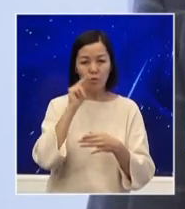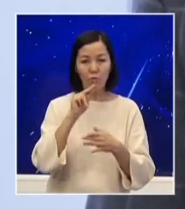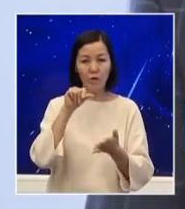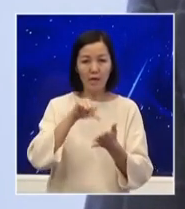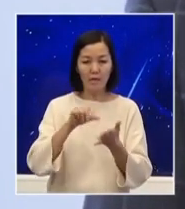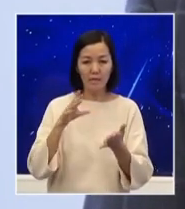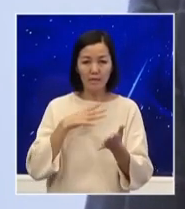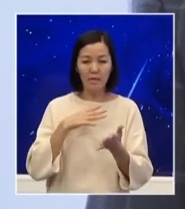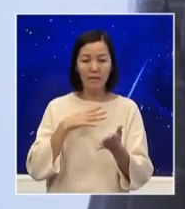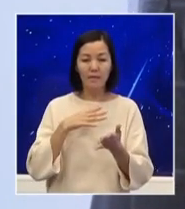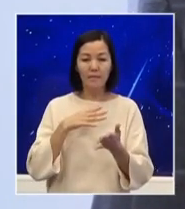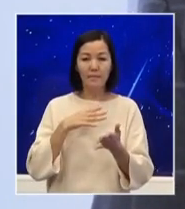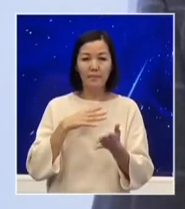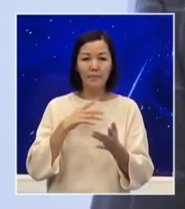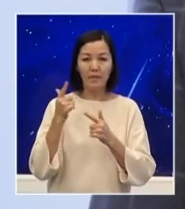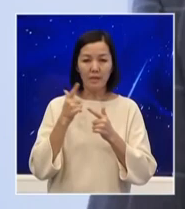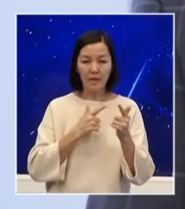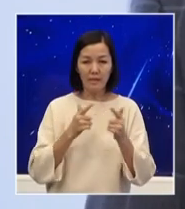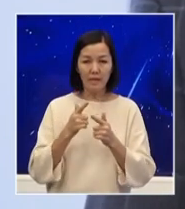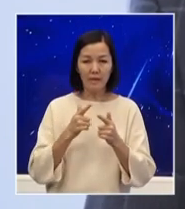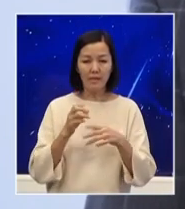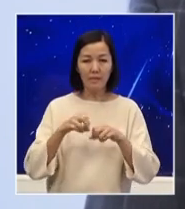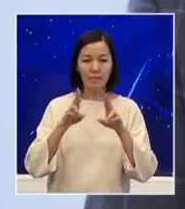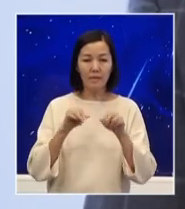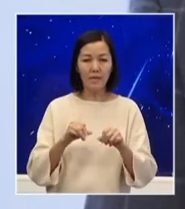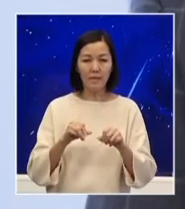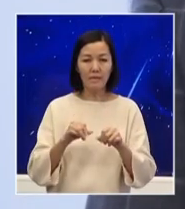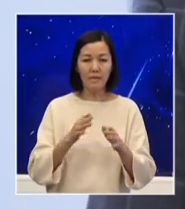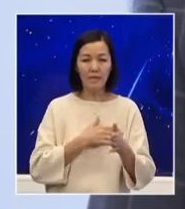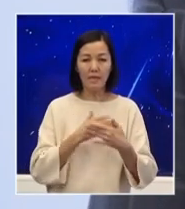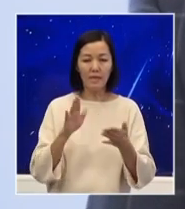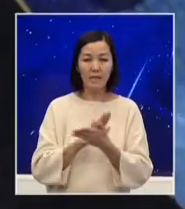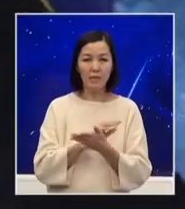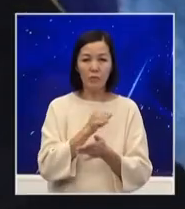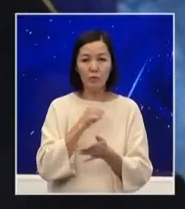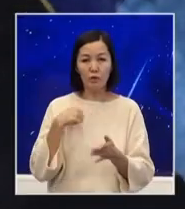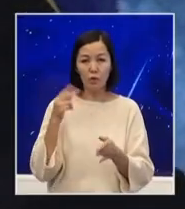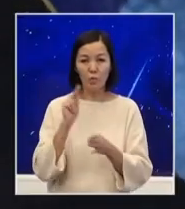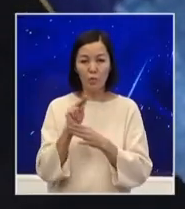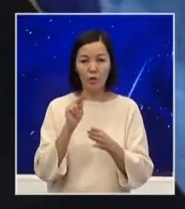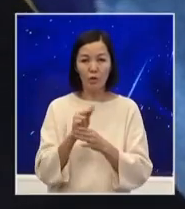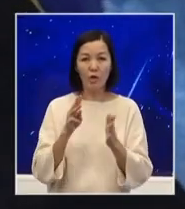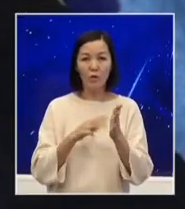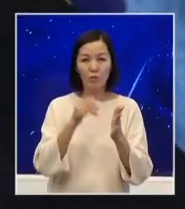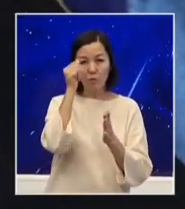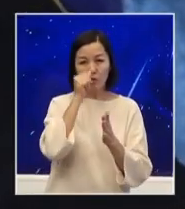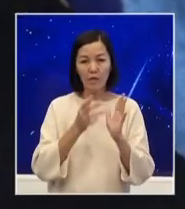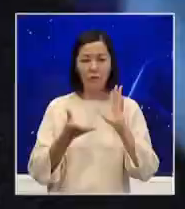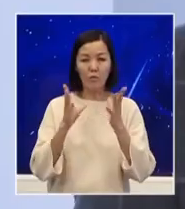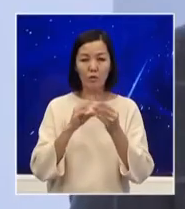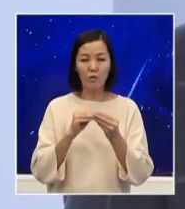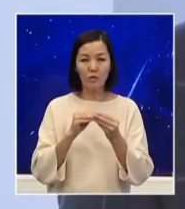өткіздік. Арнайы дайындалған мамандар осы еріктілеріміздің өздерін оқытты. Бүгінгі күнде 9 айдың қорытындысы